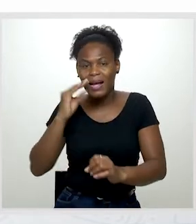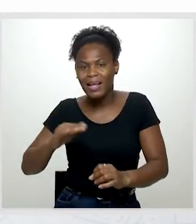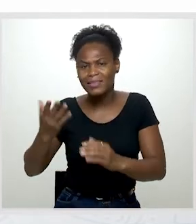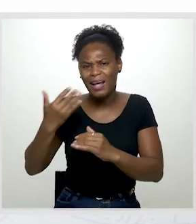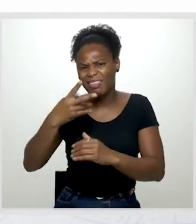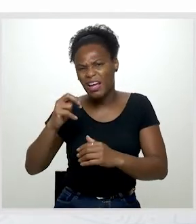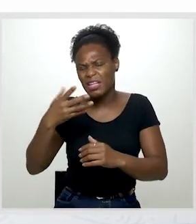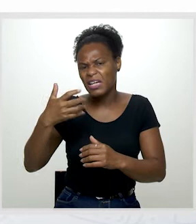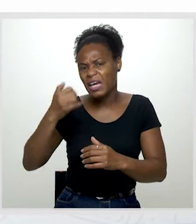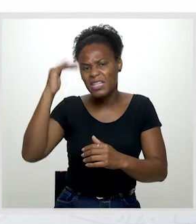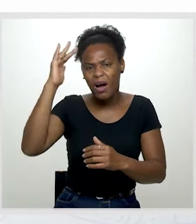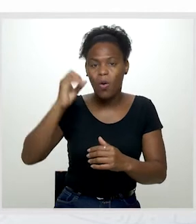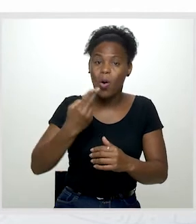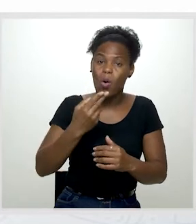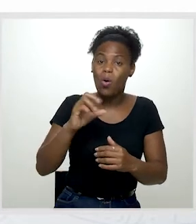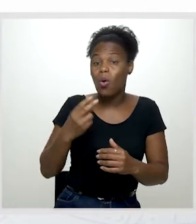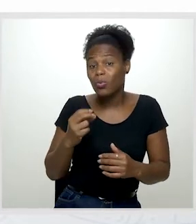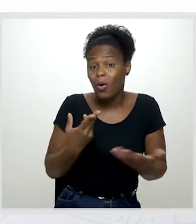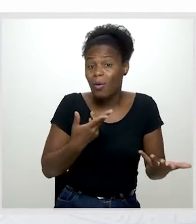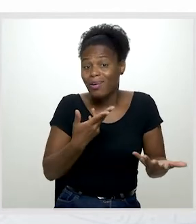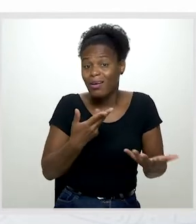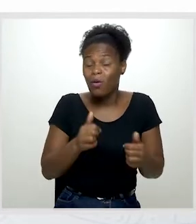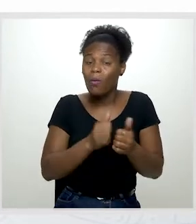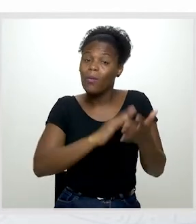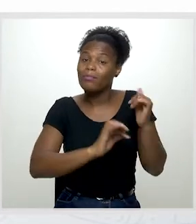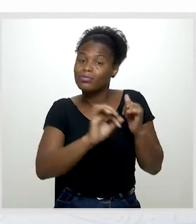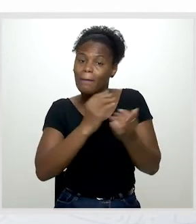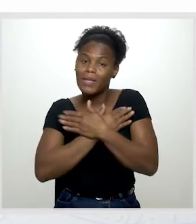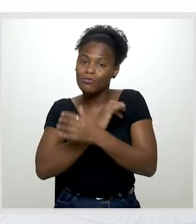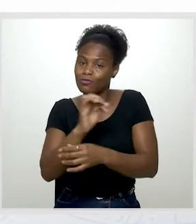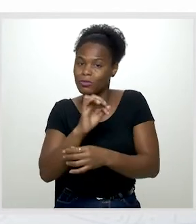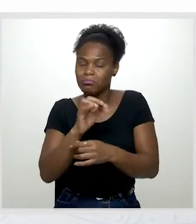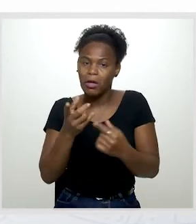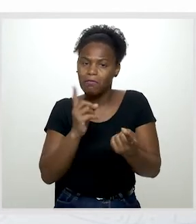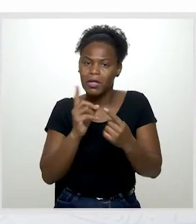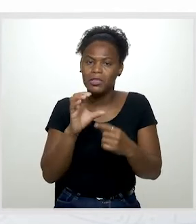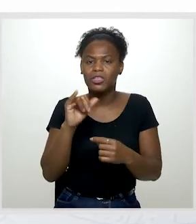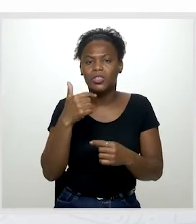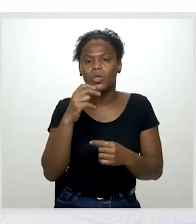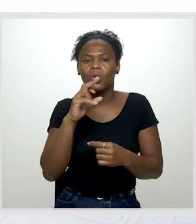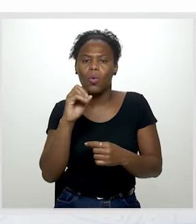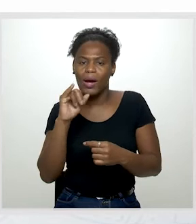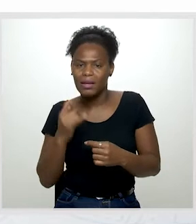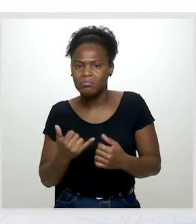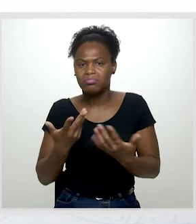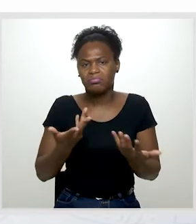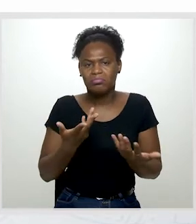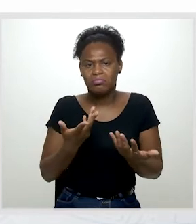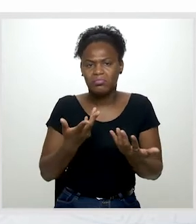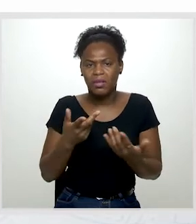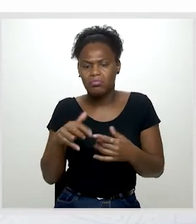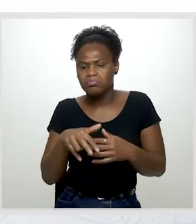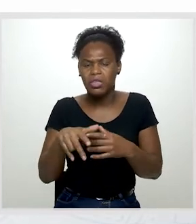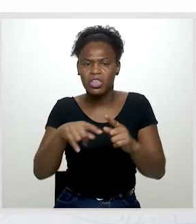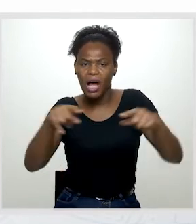petits-enfants qui ont 13 et 15 ans, eh bien, en octobre, avec leurs copains, ils achètent des citrouilles. Ils les décorent, ils les